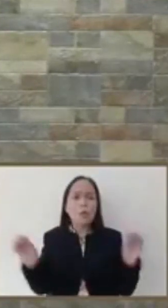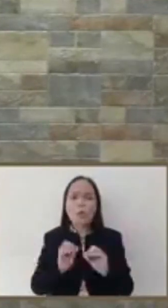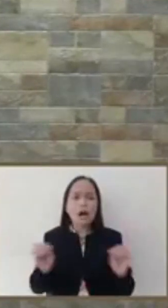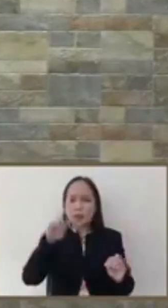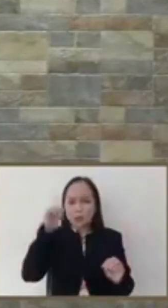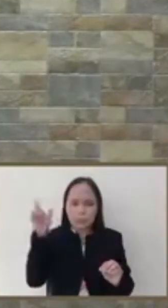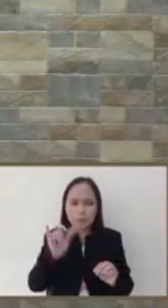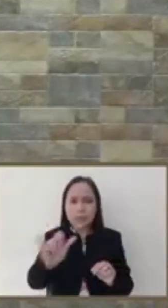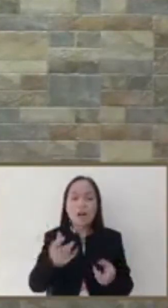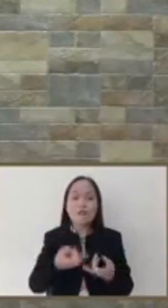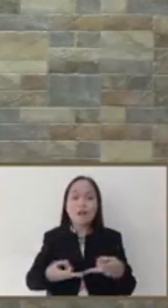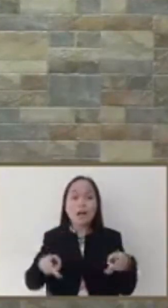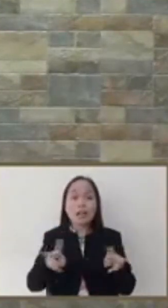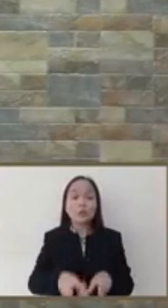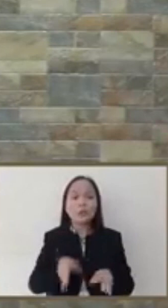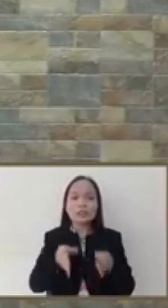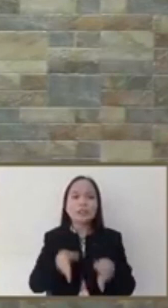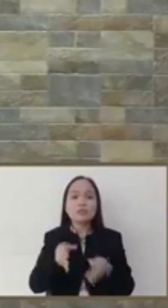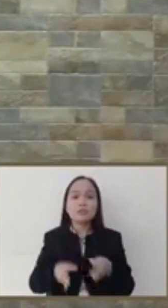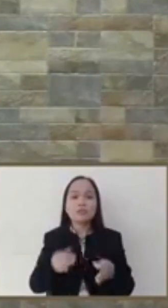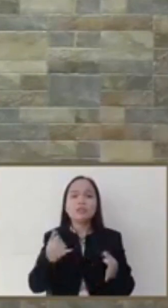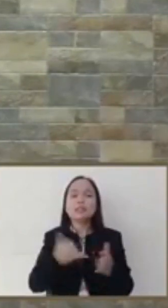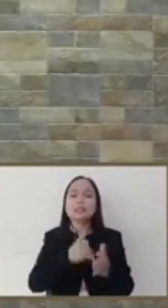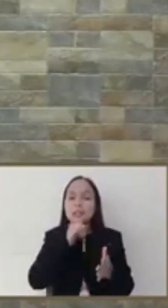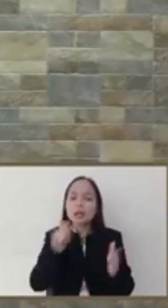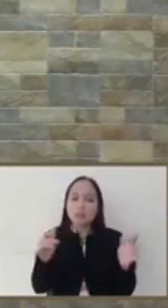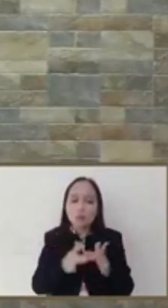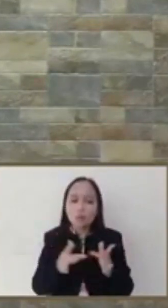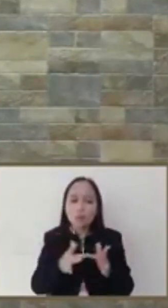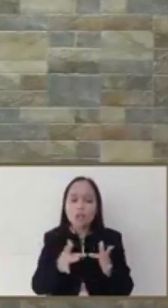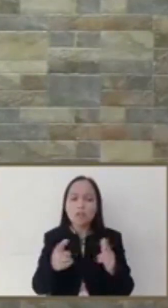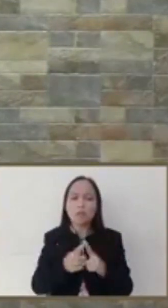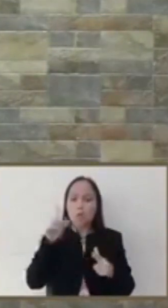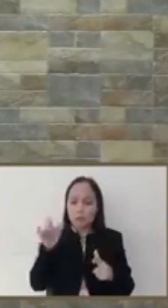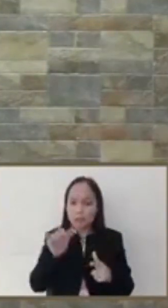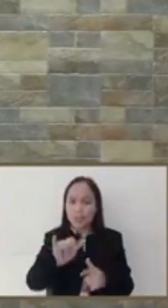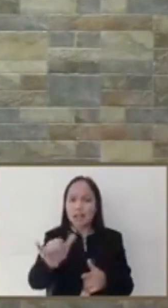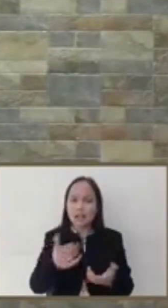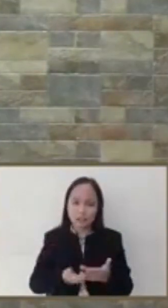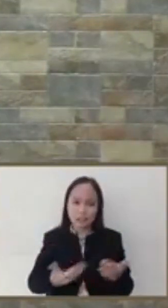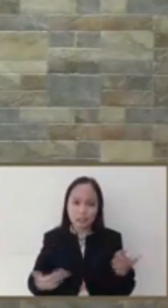eternal value kung hindi po yung nakakunek sa isang eternal na bagay.